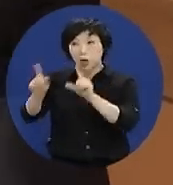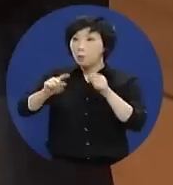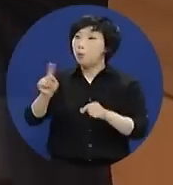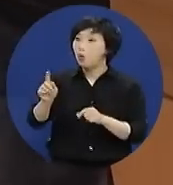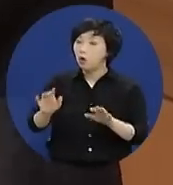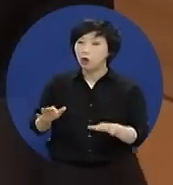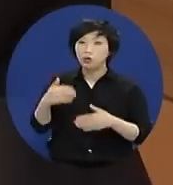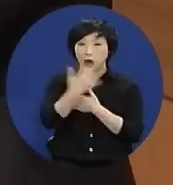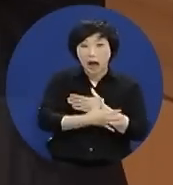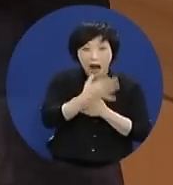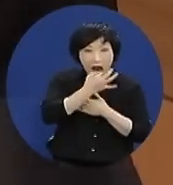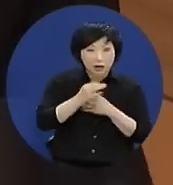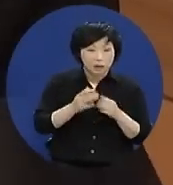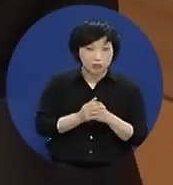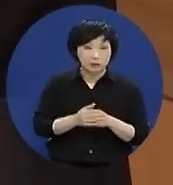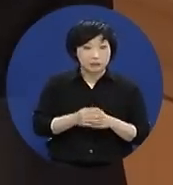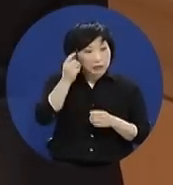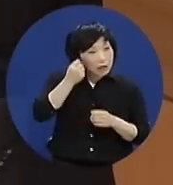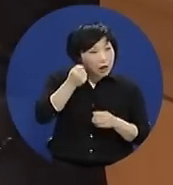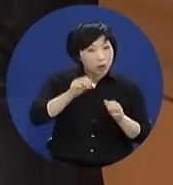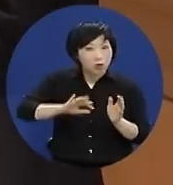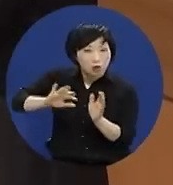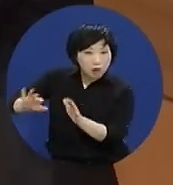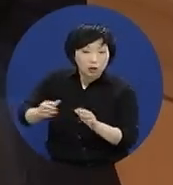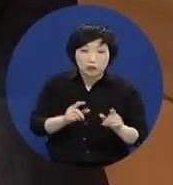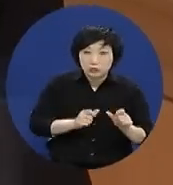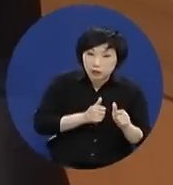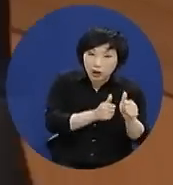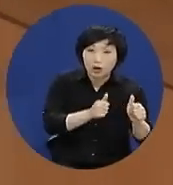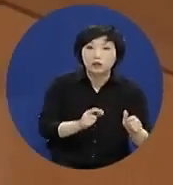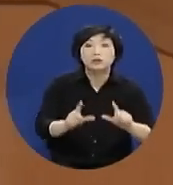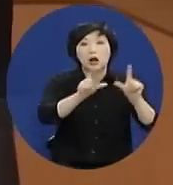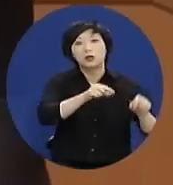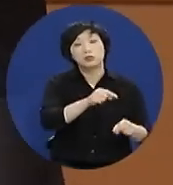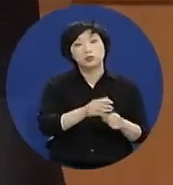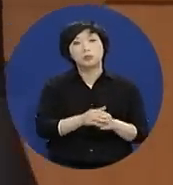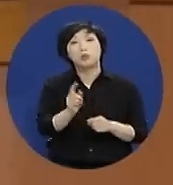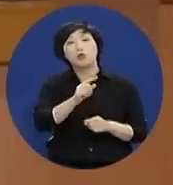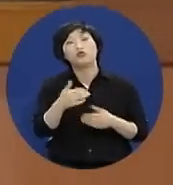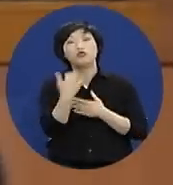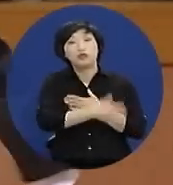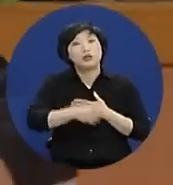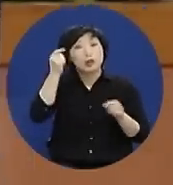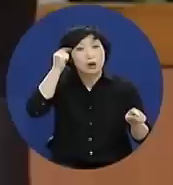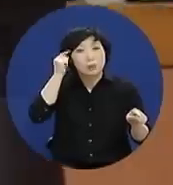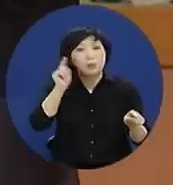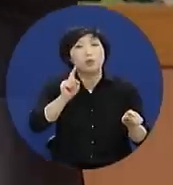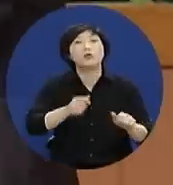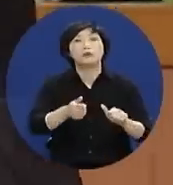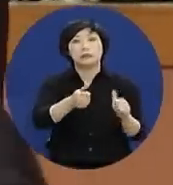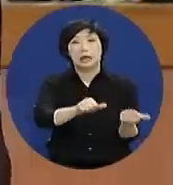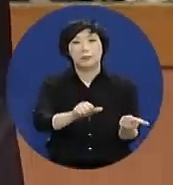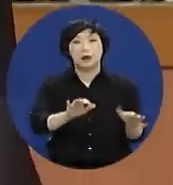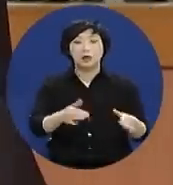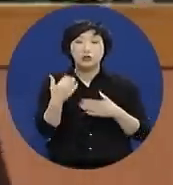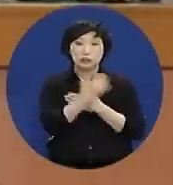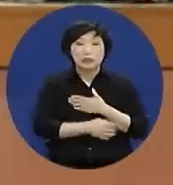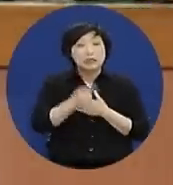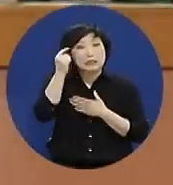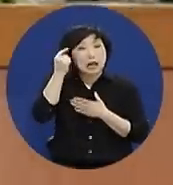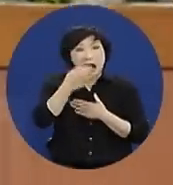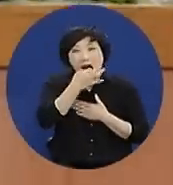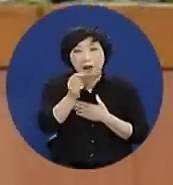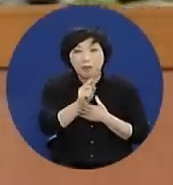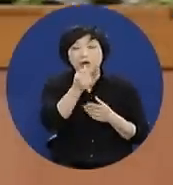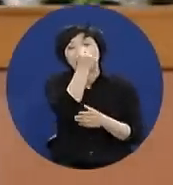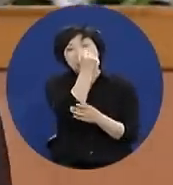十々しながら生きてきました聖書は肉欲と肉の願うごとに従って生きること肉の思いは死であると言っ